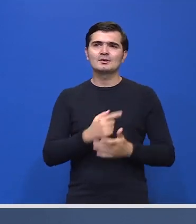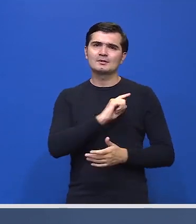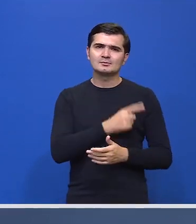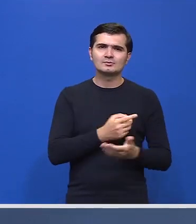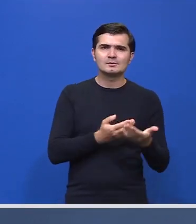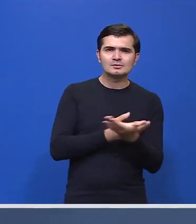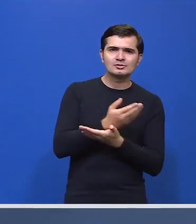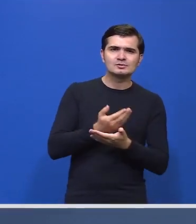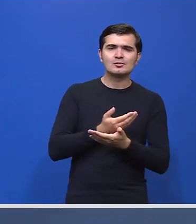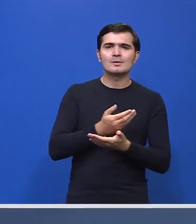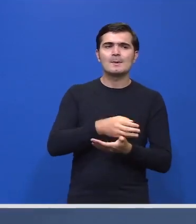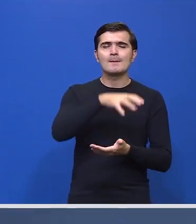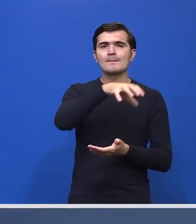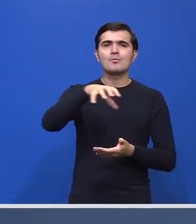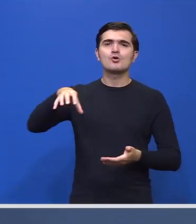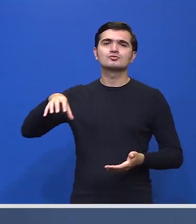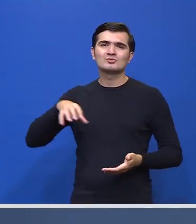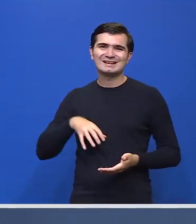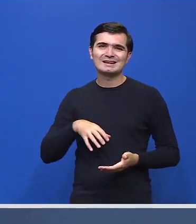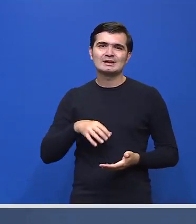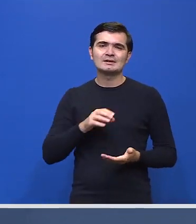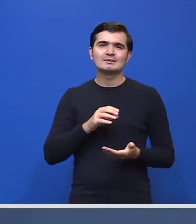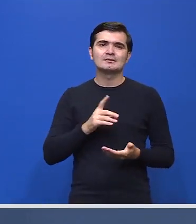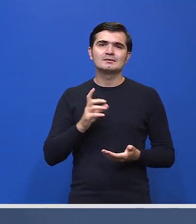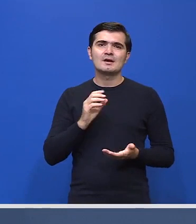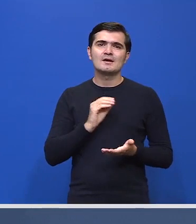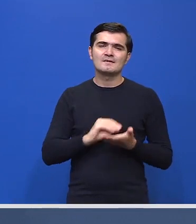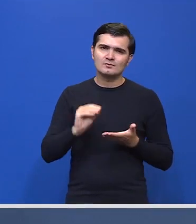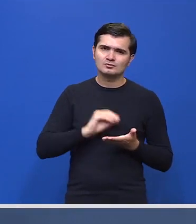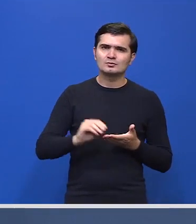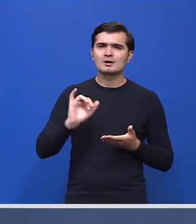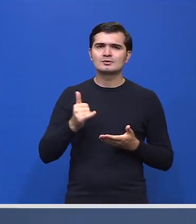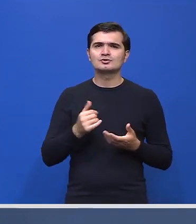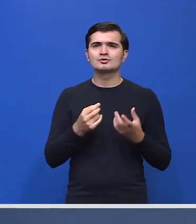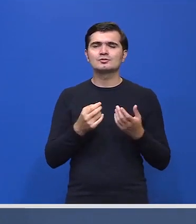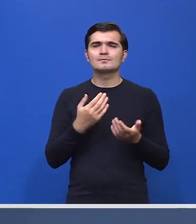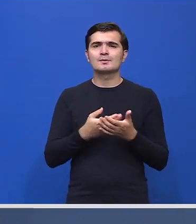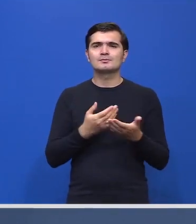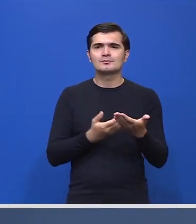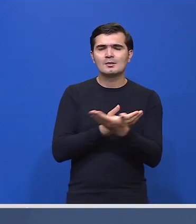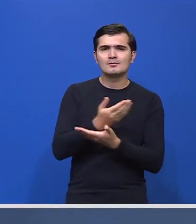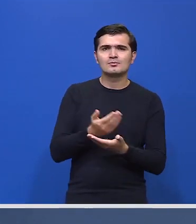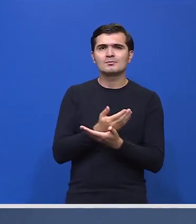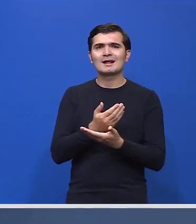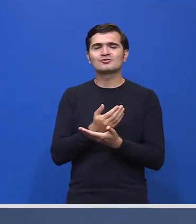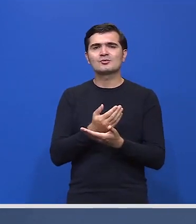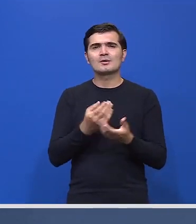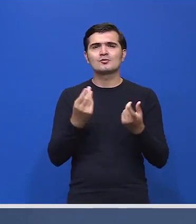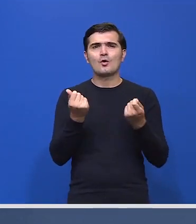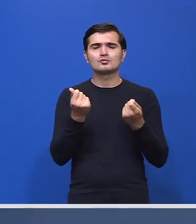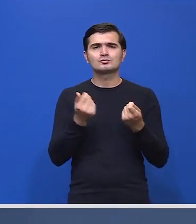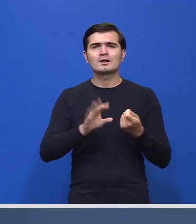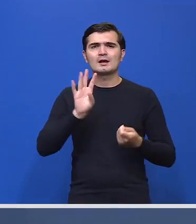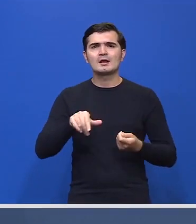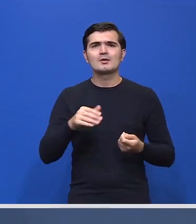gestiona costurile de funcționare și costurile pe care le au cu